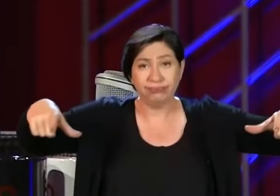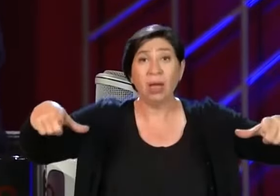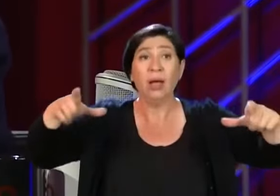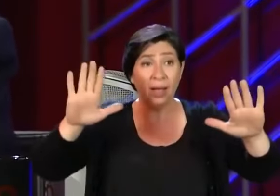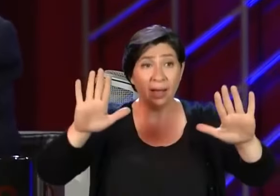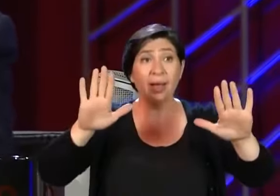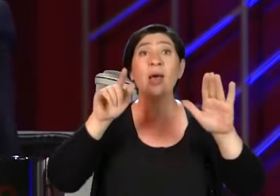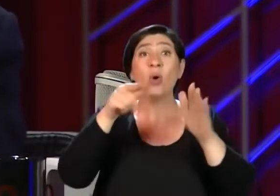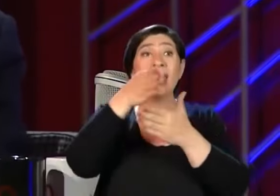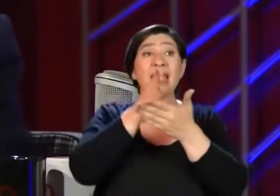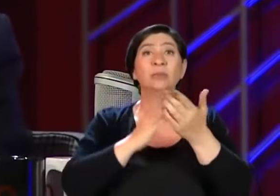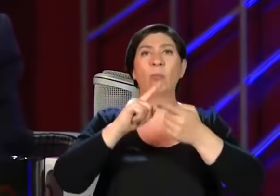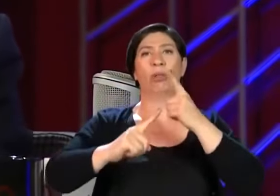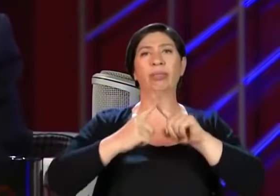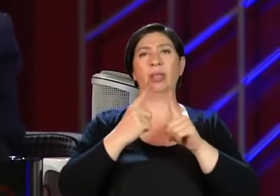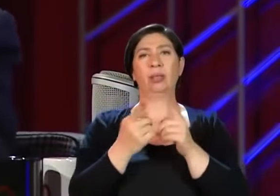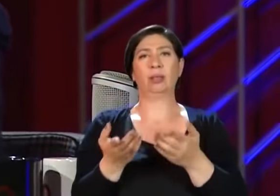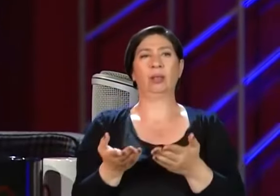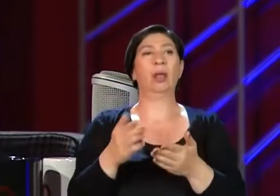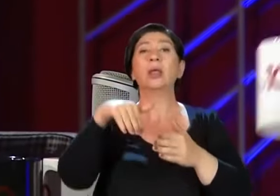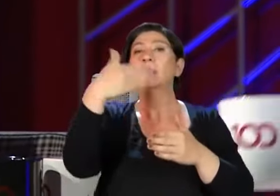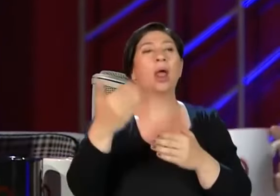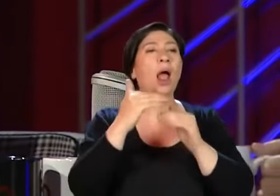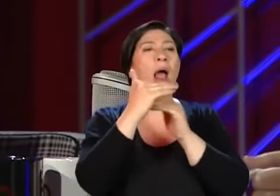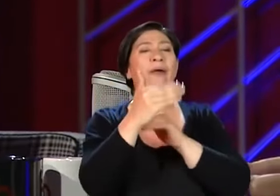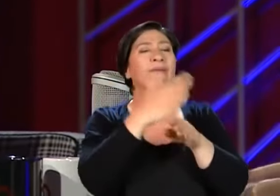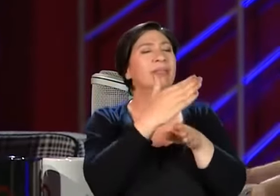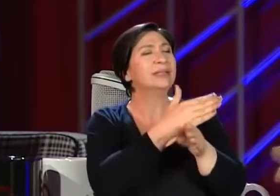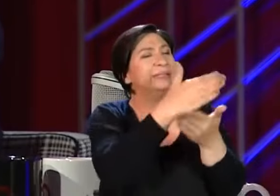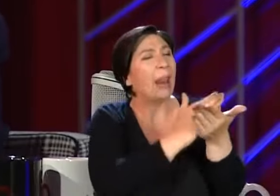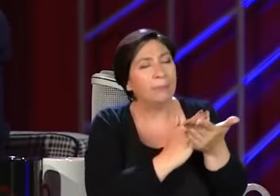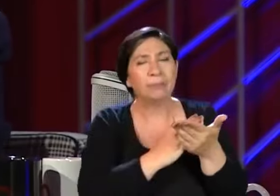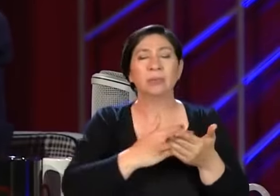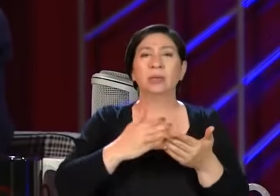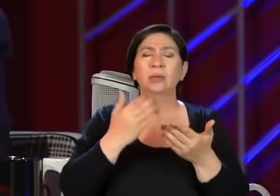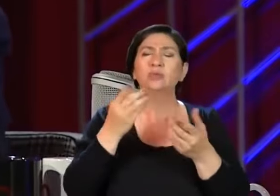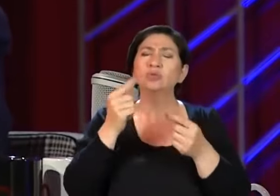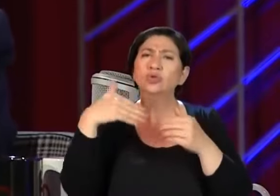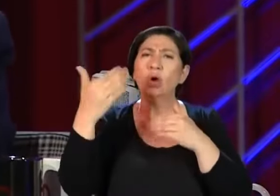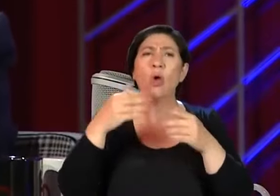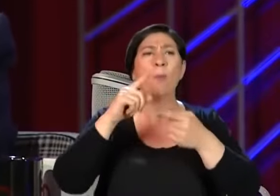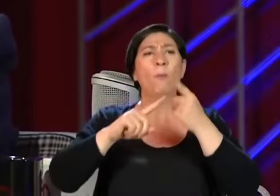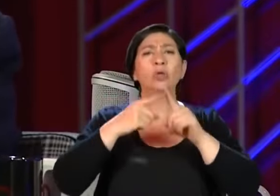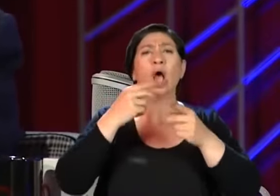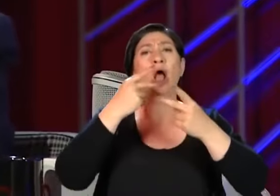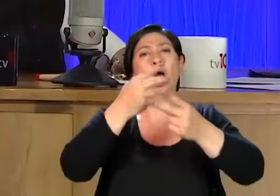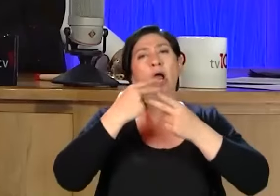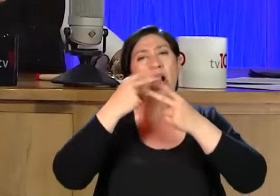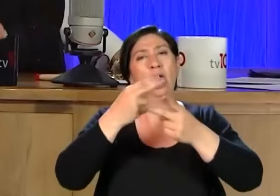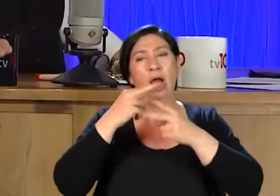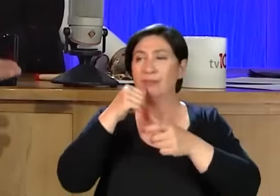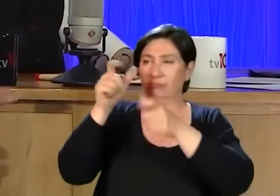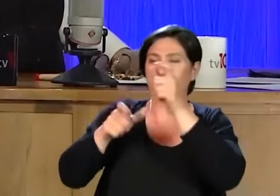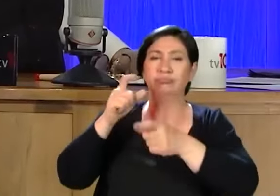sokak iftarının yarısı siyasi. Diğer yarısı da oradaki vatandaşlar. bir süre sonra siyasi konuşmalar, o